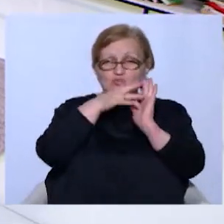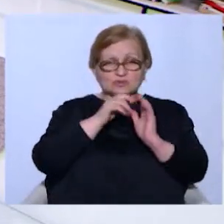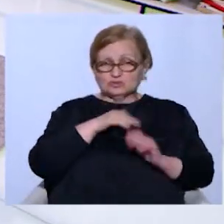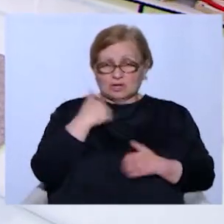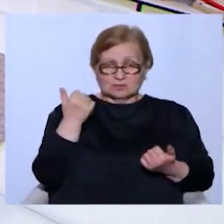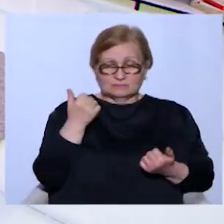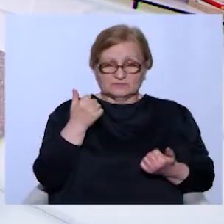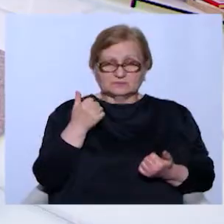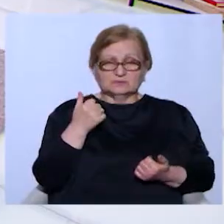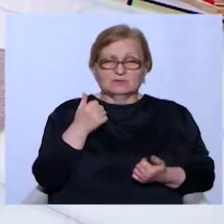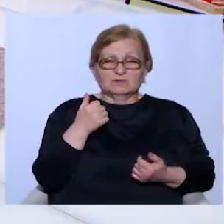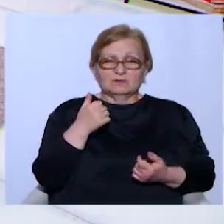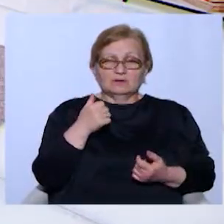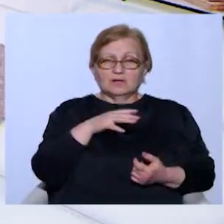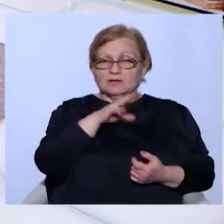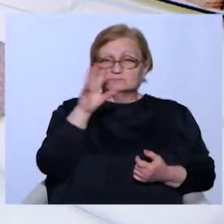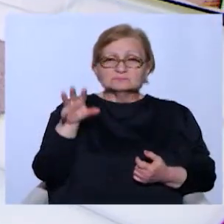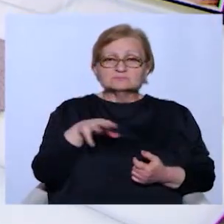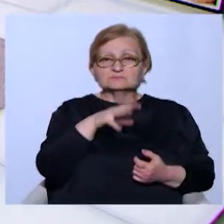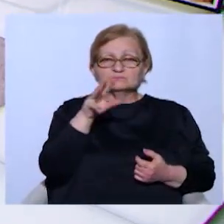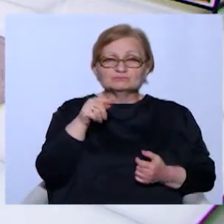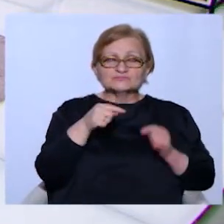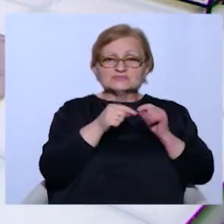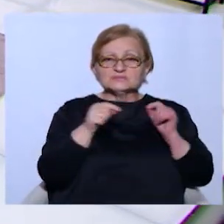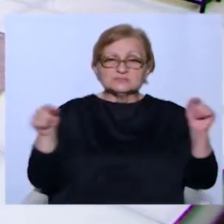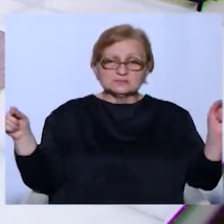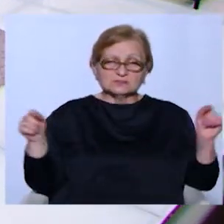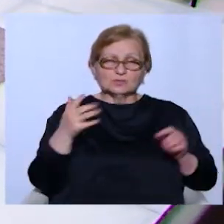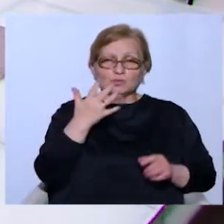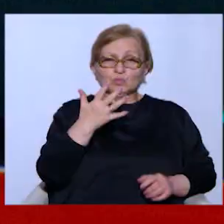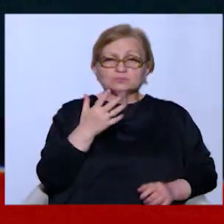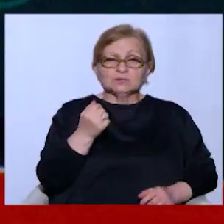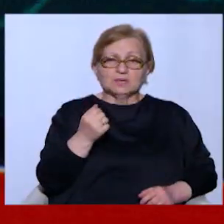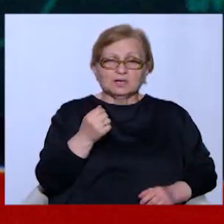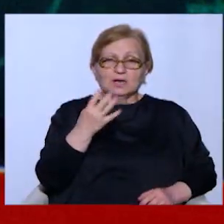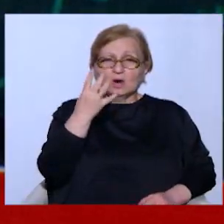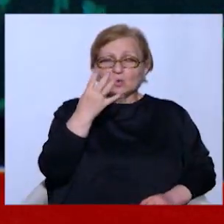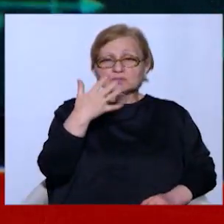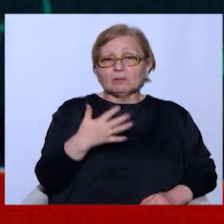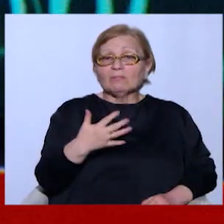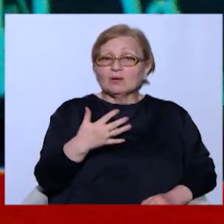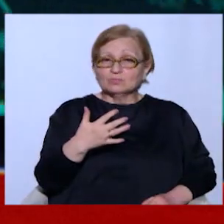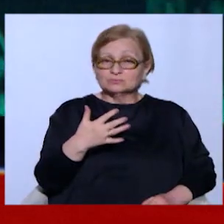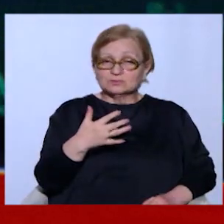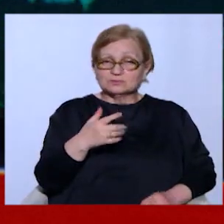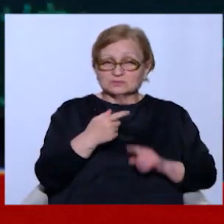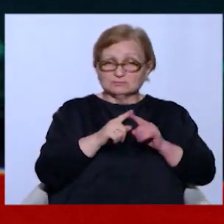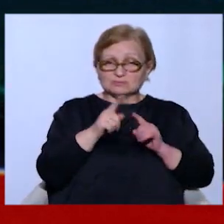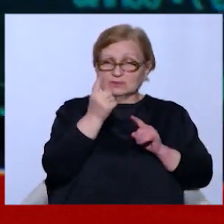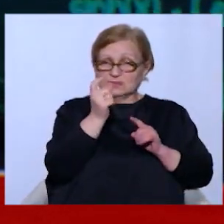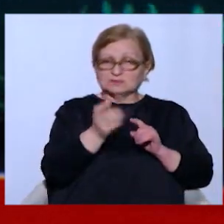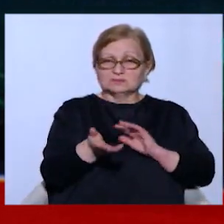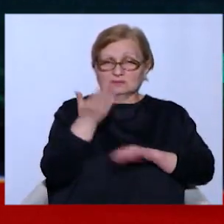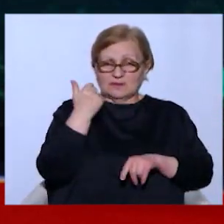ხელშემწყობი წერტილი არის არჩეული და მთლიანი ფართო უბრალოდ სიგრძე არის 5a. შესაბამისად იქნება 4/5, რაც ალბათ ლოგიკურადაც ესე იგი